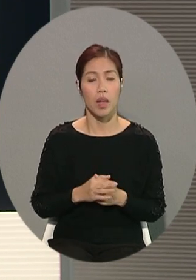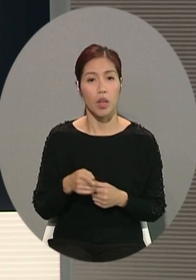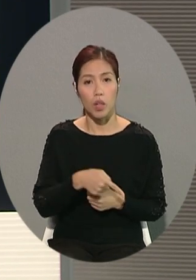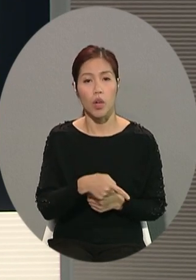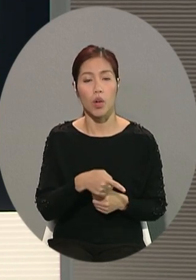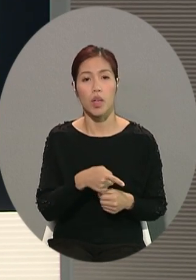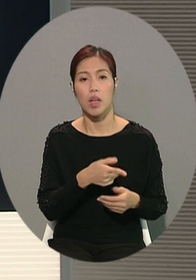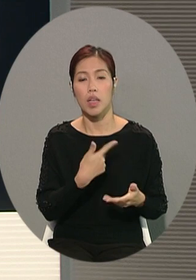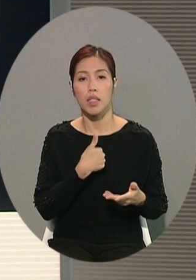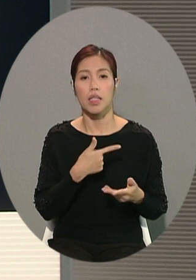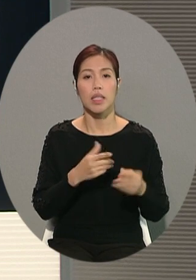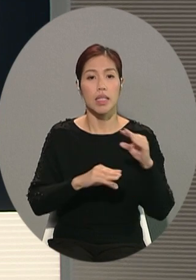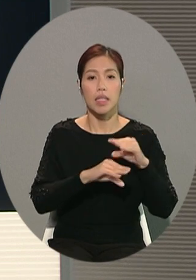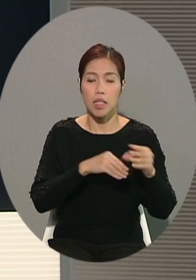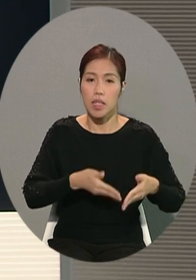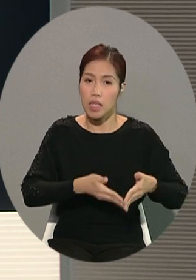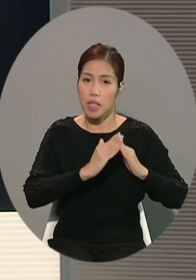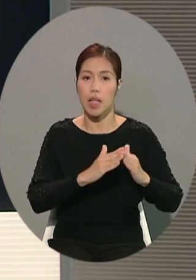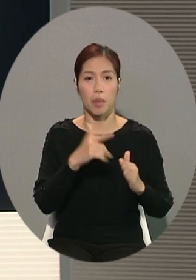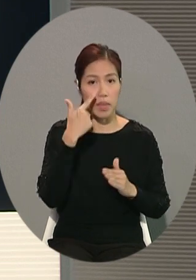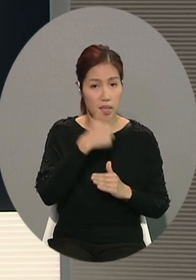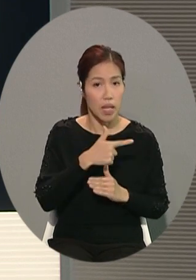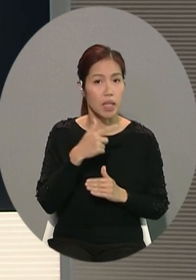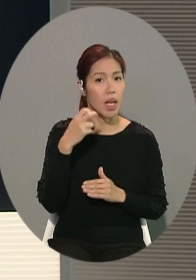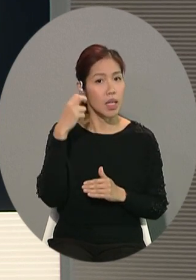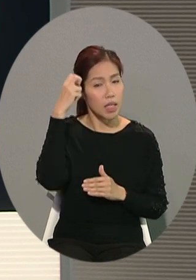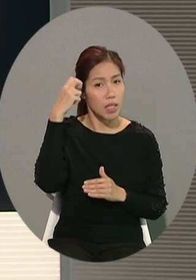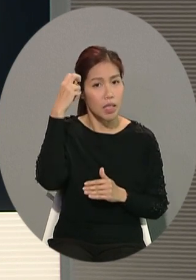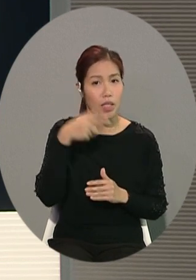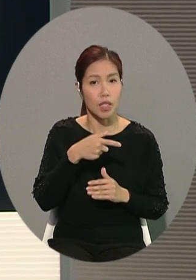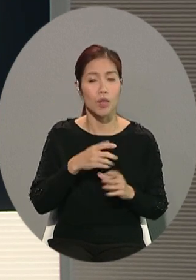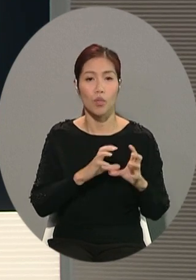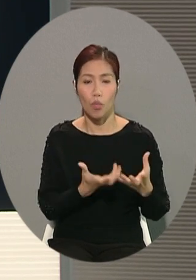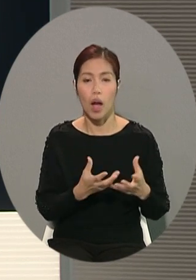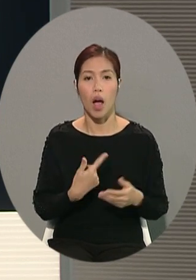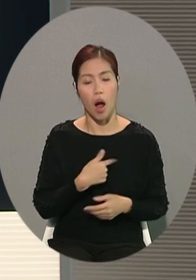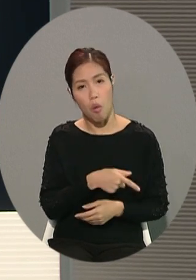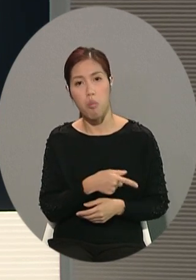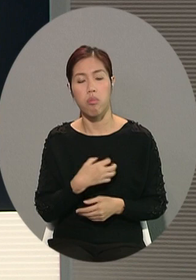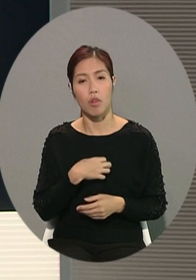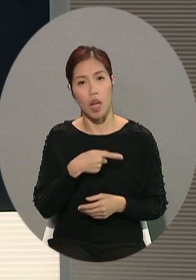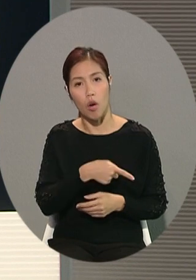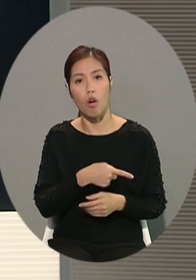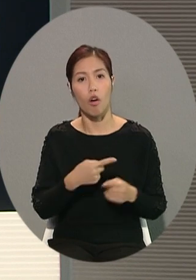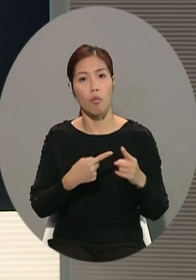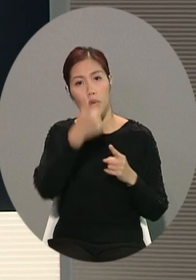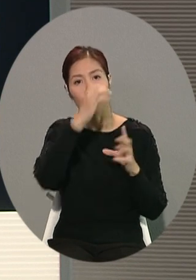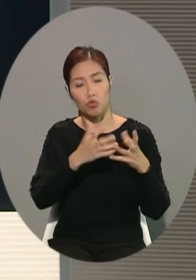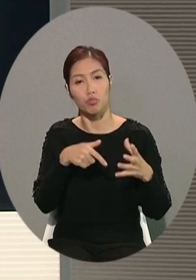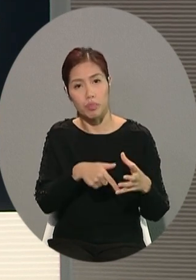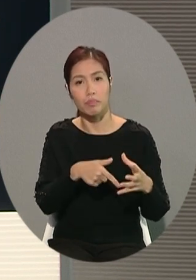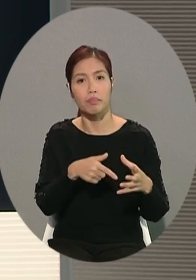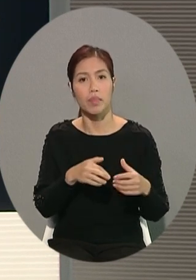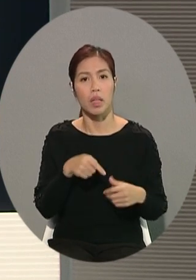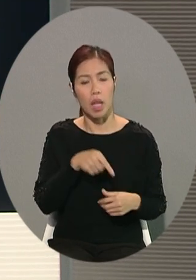維，我哋當初都認為佢係會成為一個咧係泛民裡面一個分子，但係佢哋就係